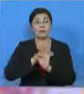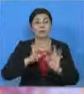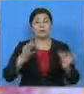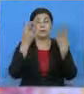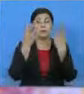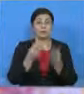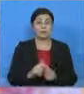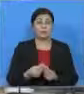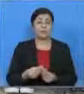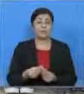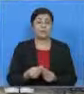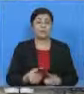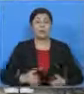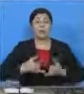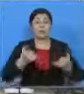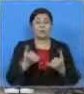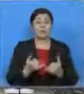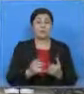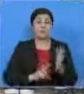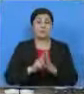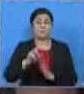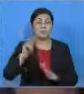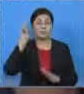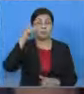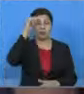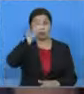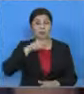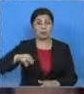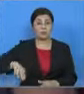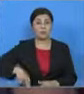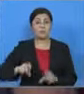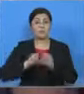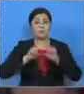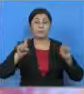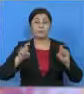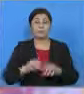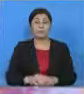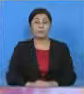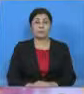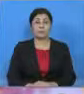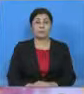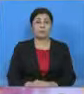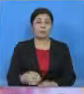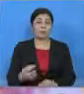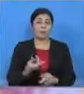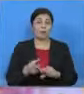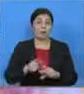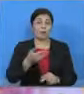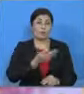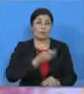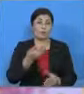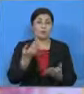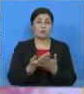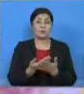и всех присутствующих поздравила с началом учебного года директор учебного заведения. Очень хочется